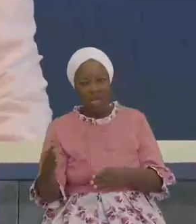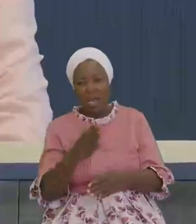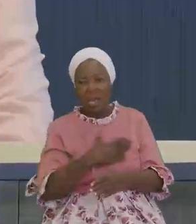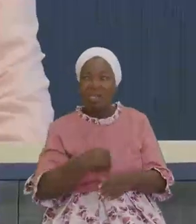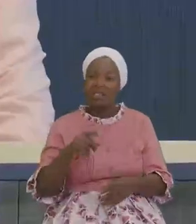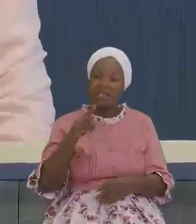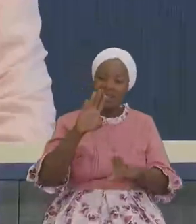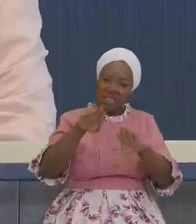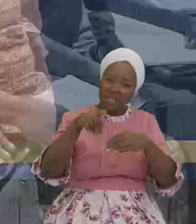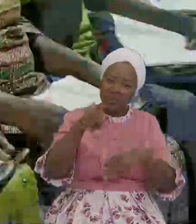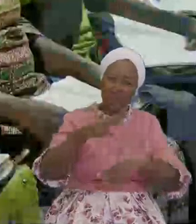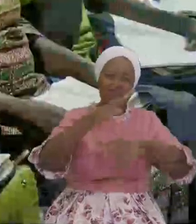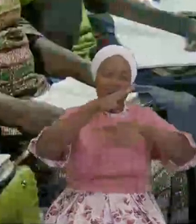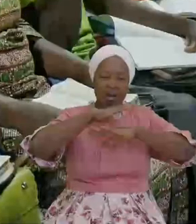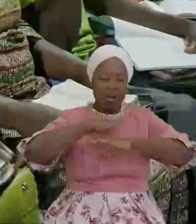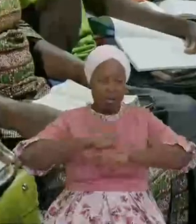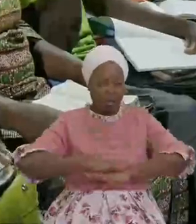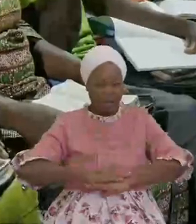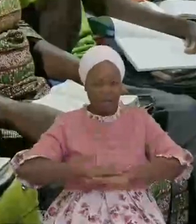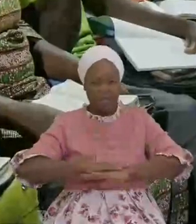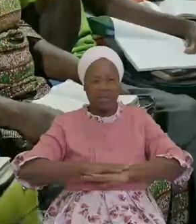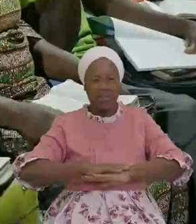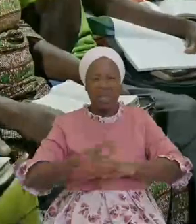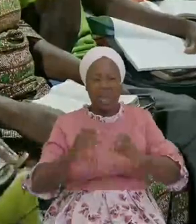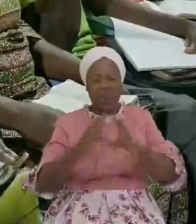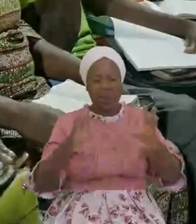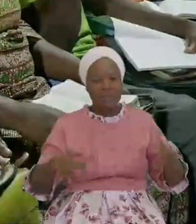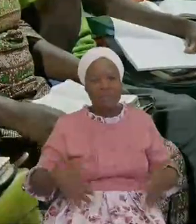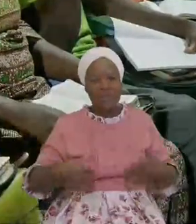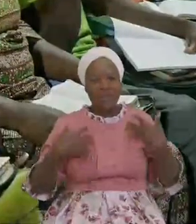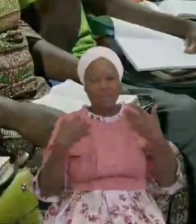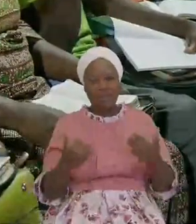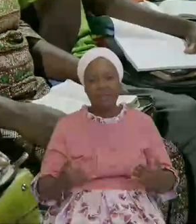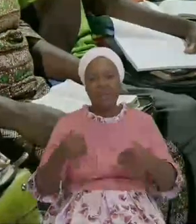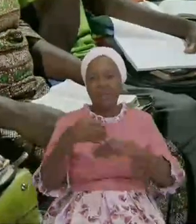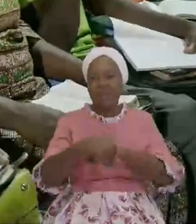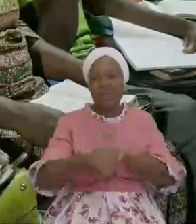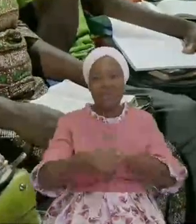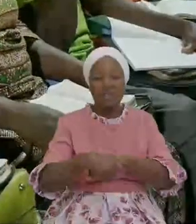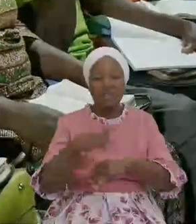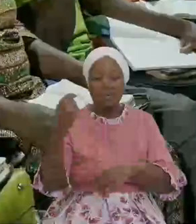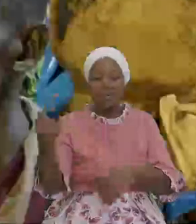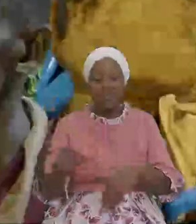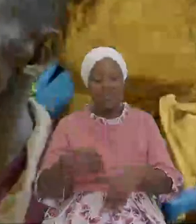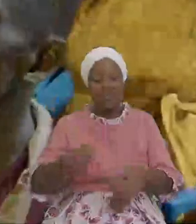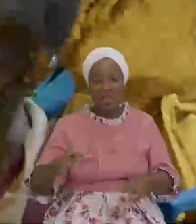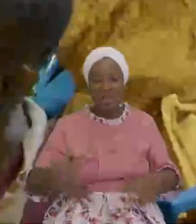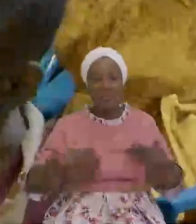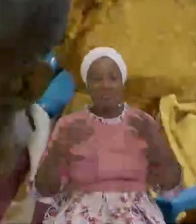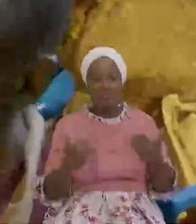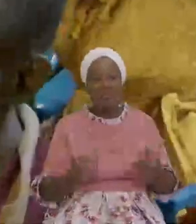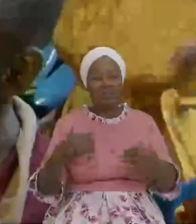te donner du repos. La vie abondante ce soir. La vie éternelle ce